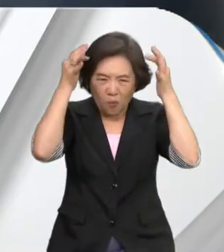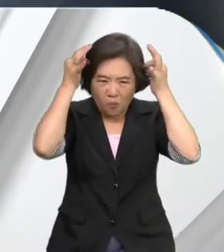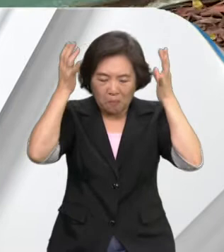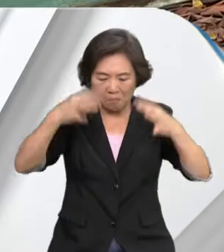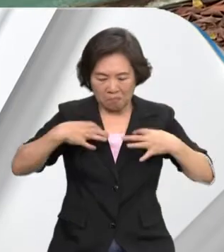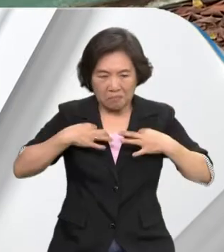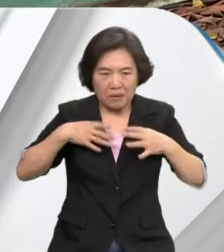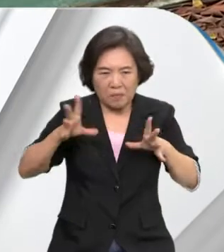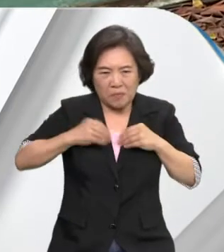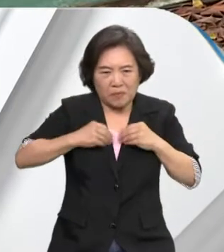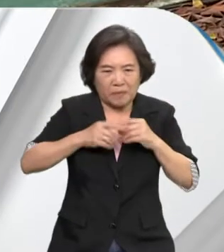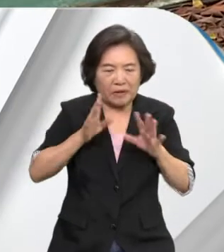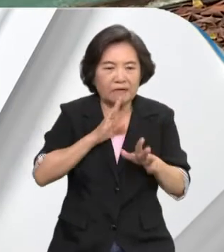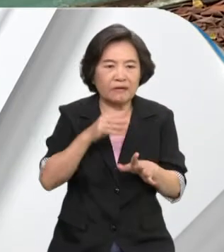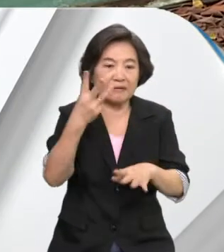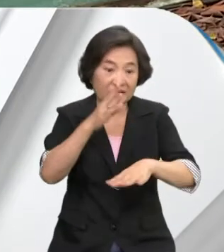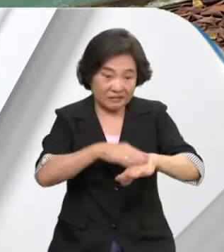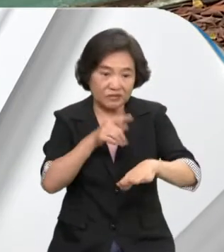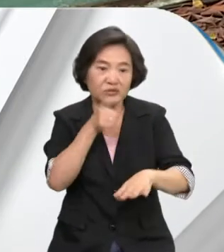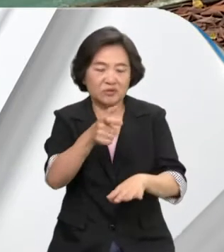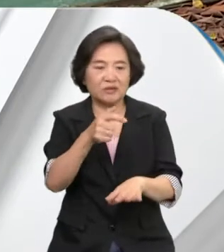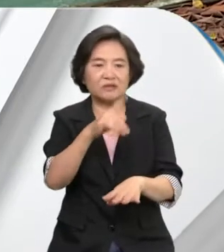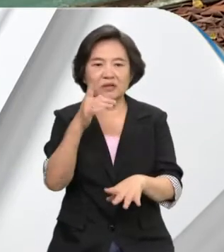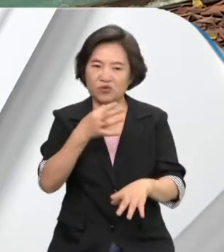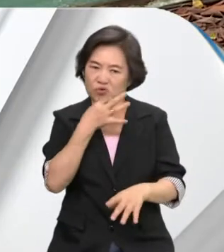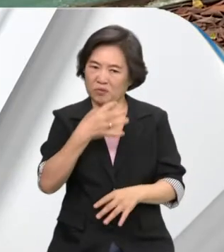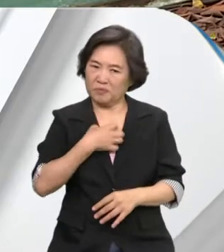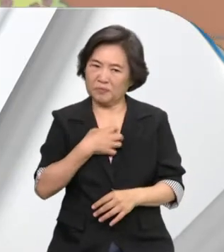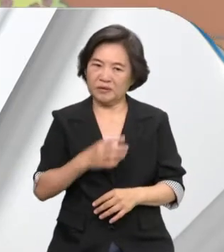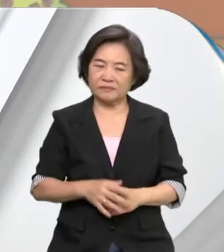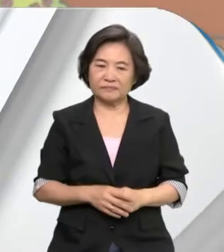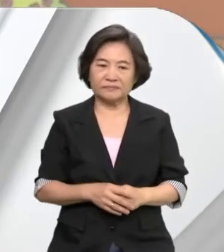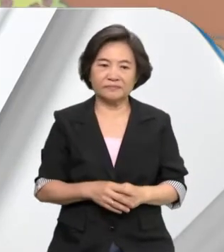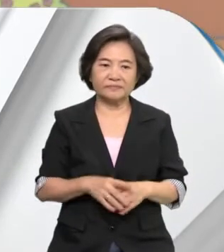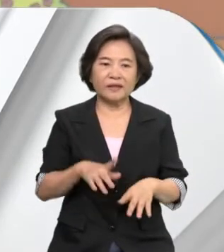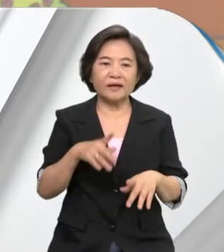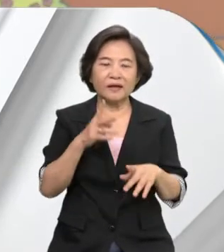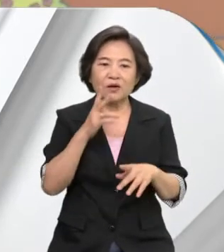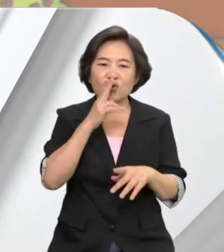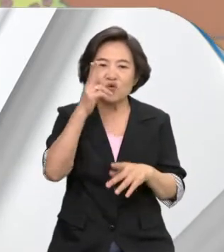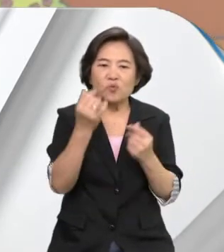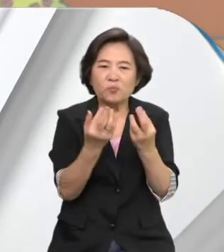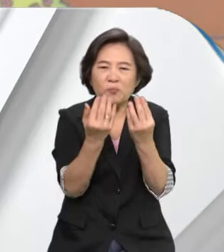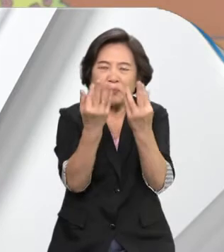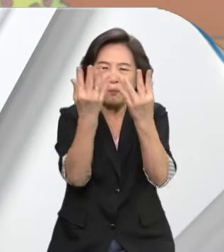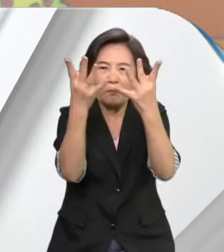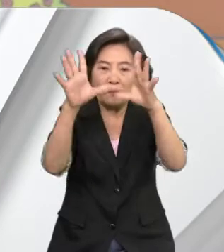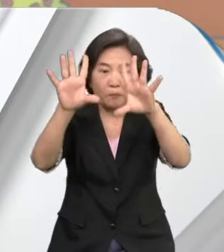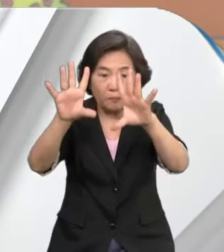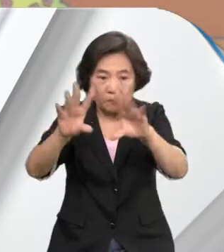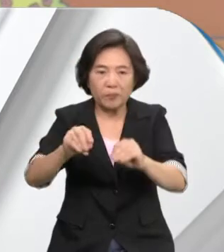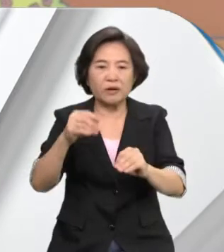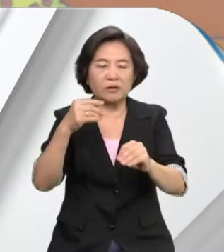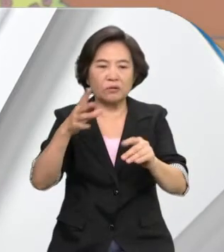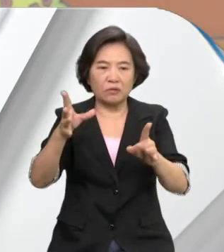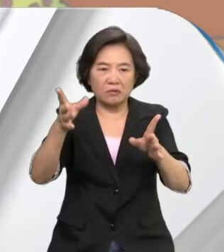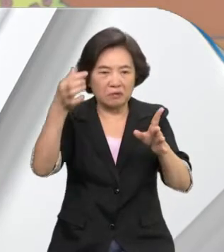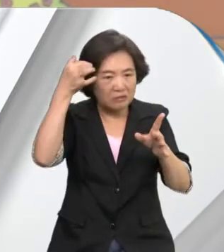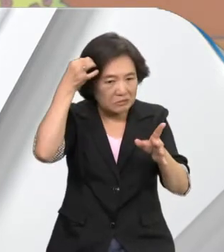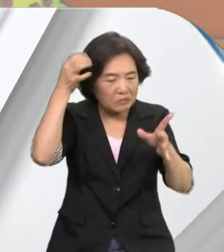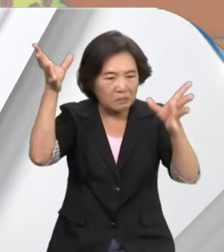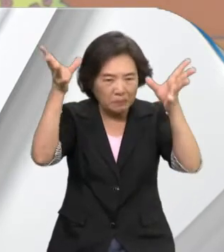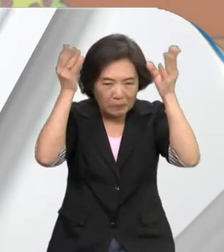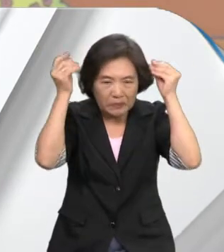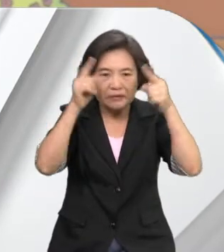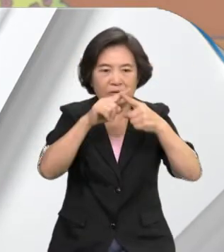是烘盖三手烟，风险没动态。 实际上呢，烟雾熄灭之后呢，它残存在我们的毛发、